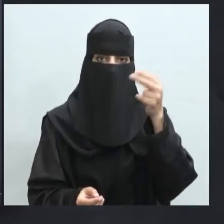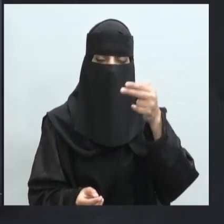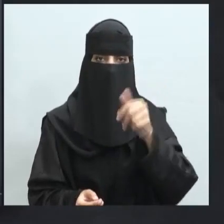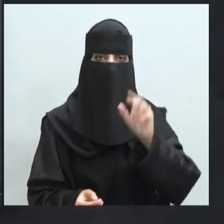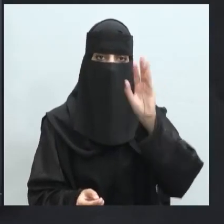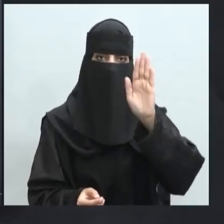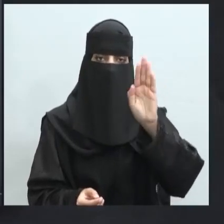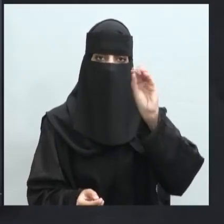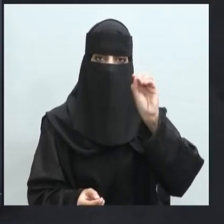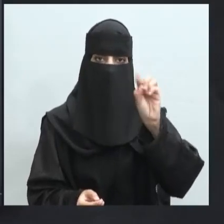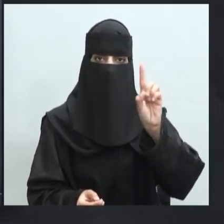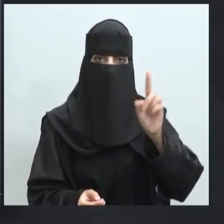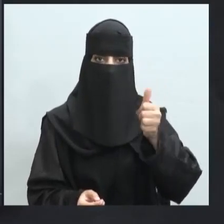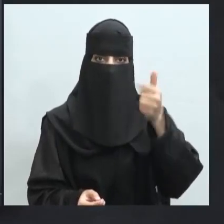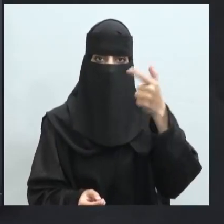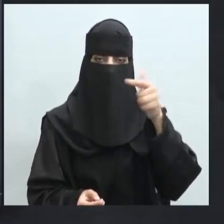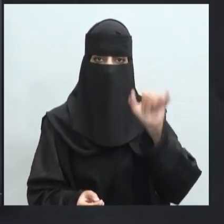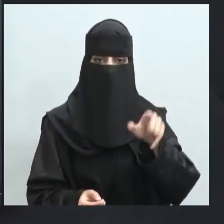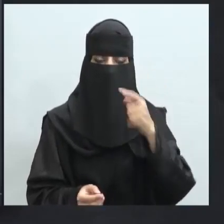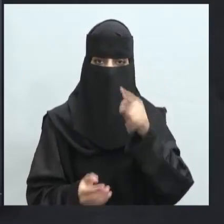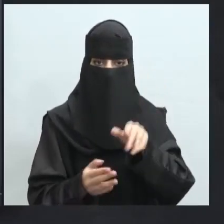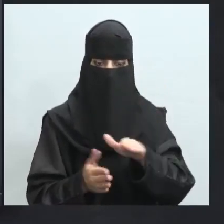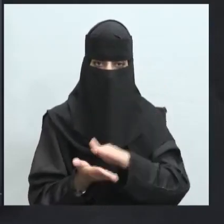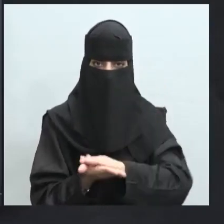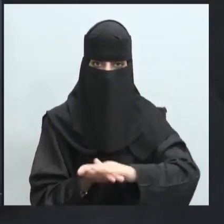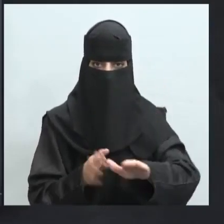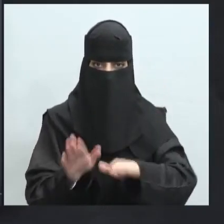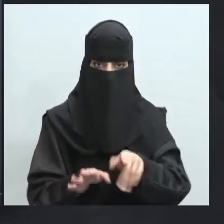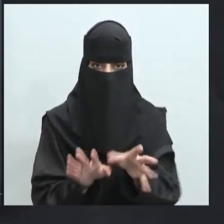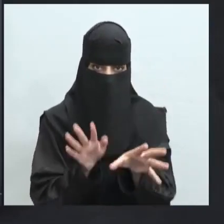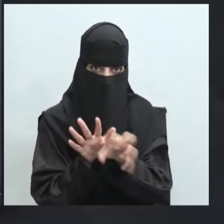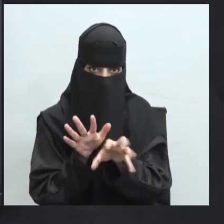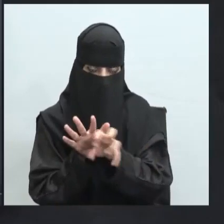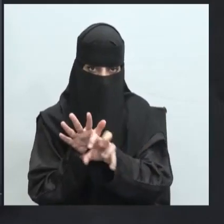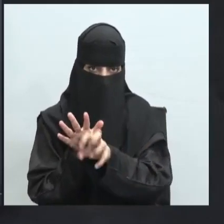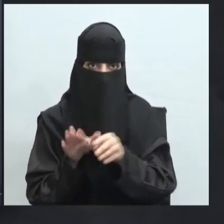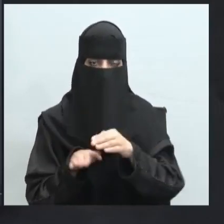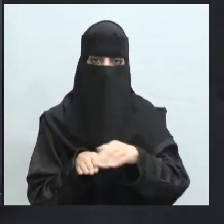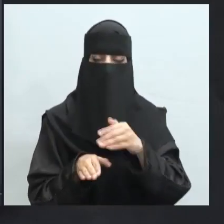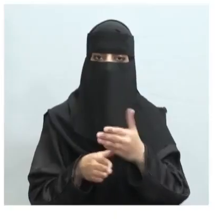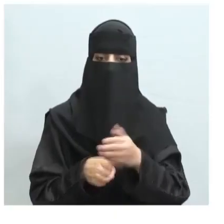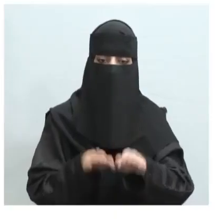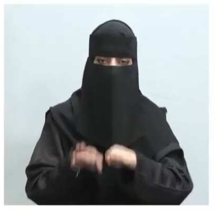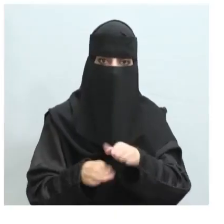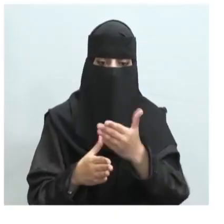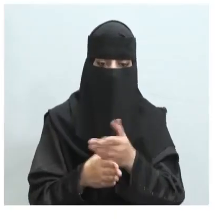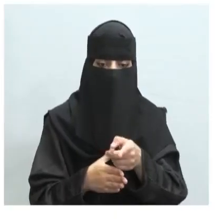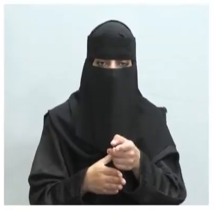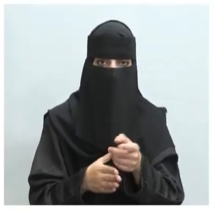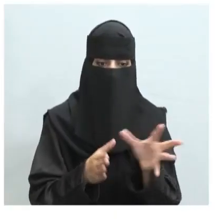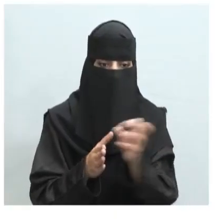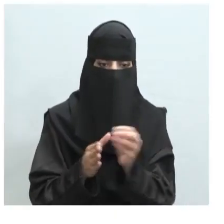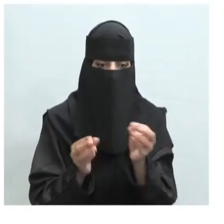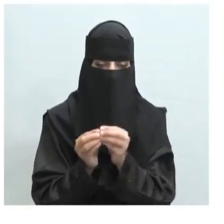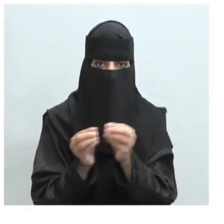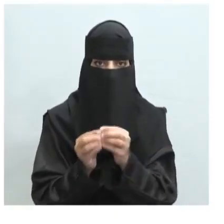عندما نمشي على السجاد هذا سوف يكسبنا في هذه الحاله عزيزي الطالب وعزيزه الطالبه شحنات